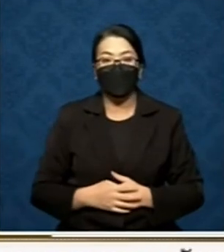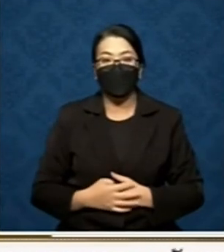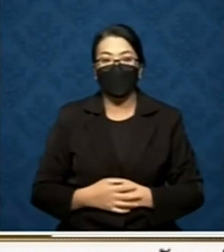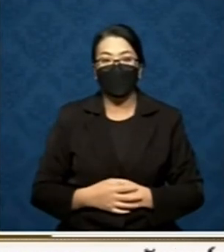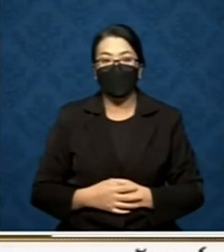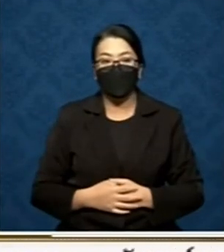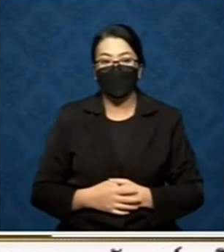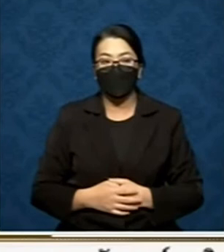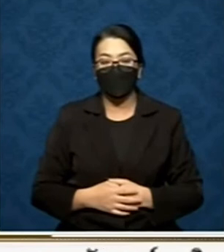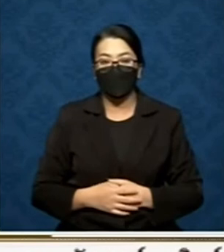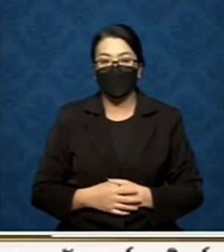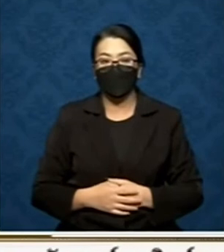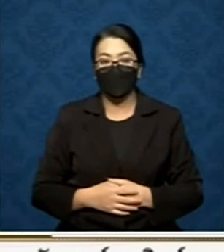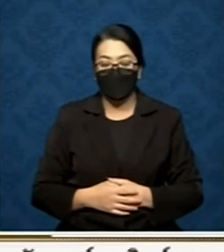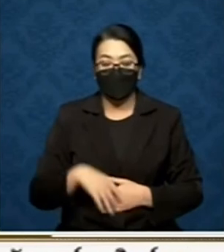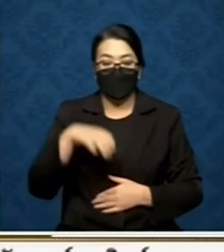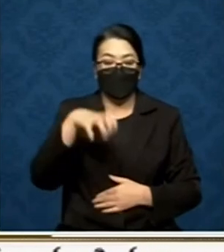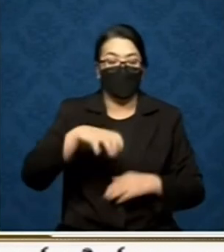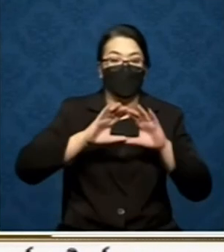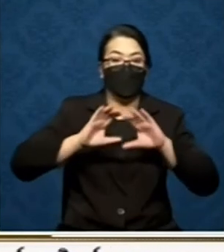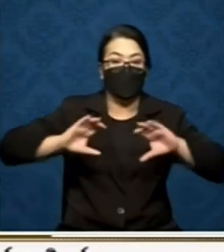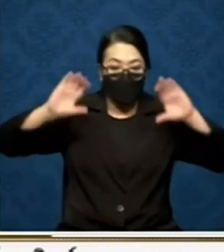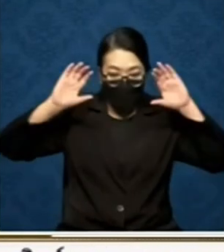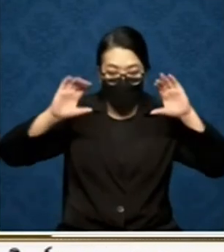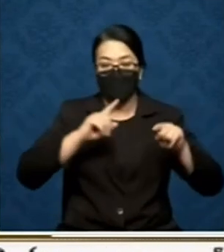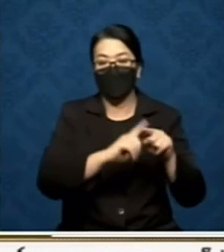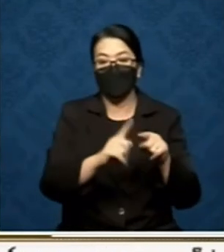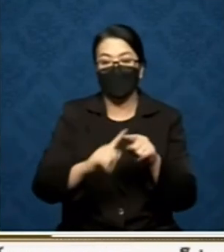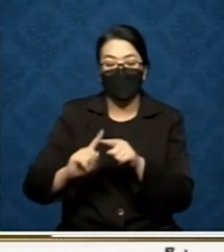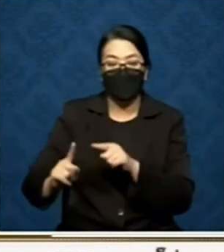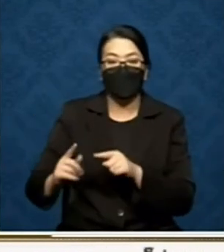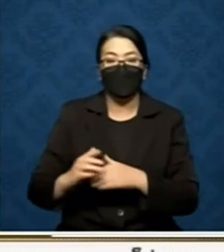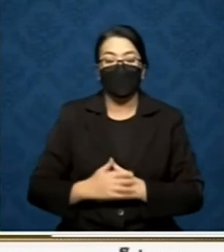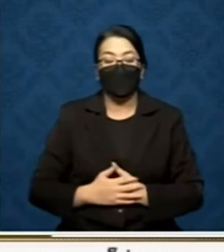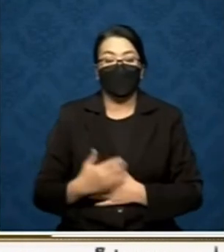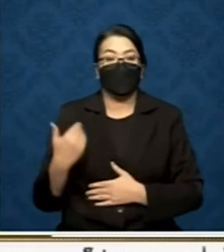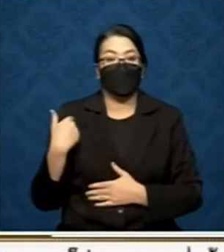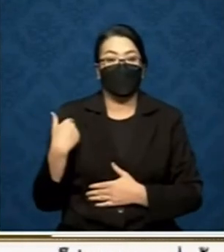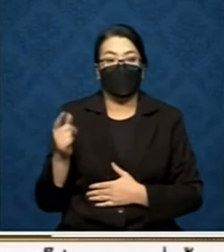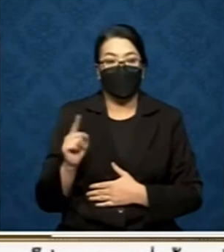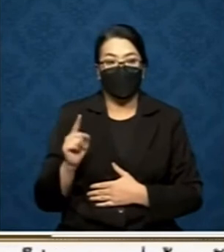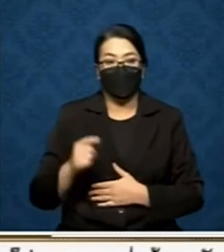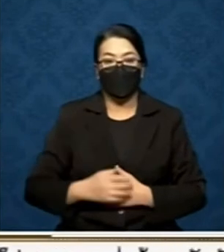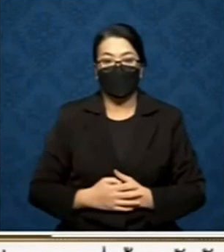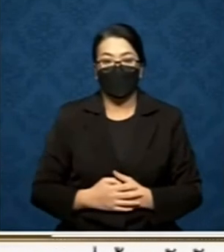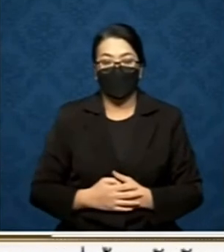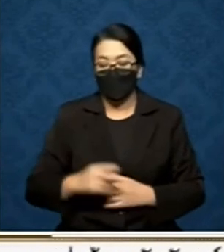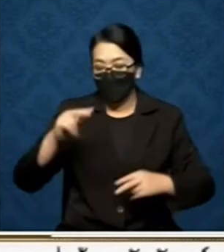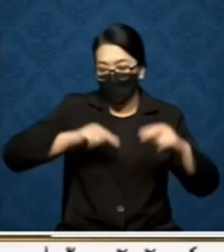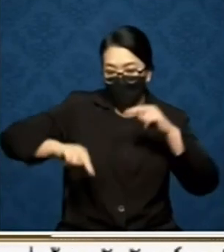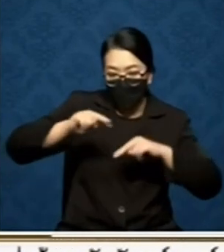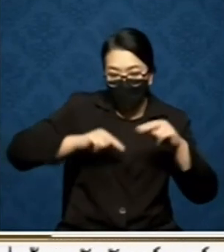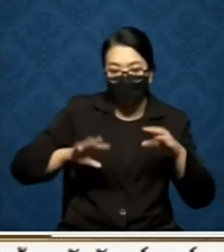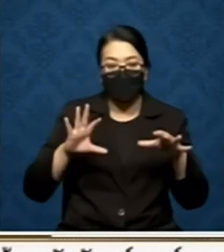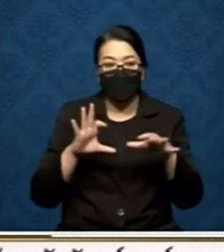กระทรวงนั้นถือว่าเป็นส่วนราชการส่วนกลางนะครับที่นะครับคอยดูแลใน